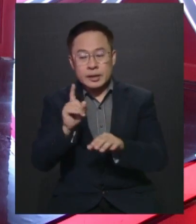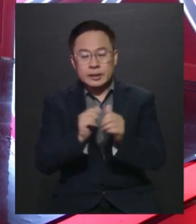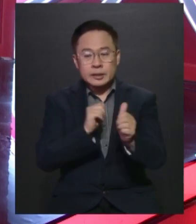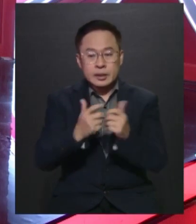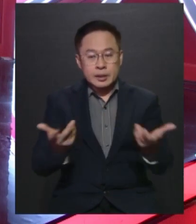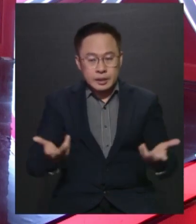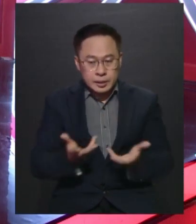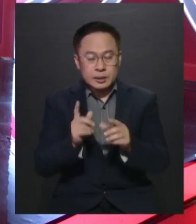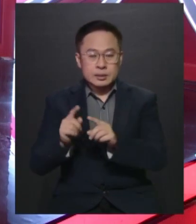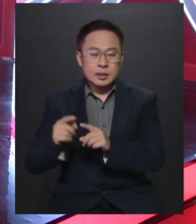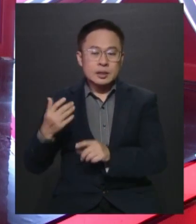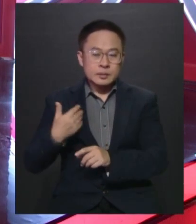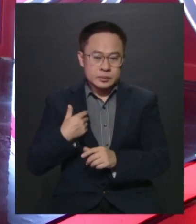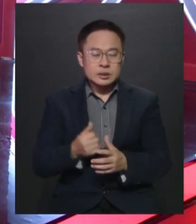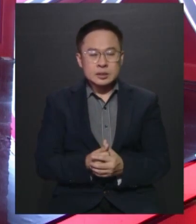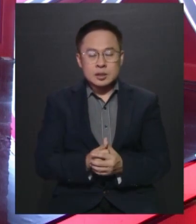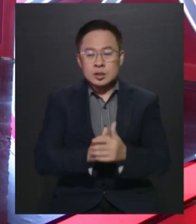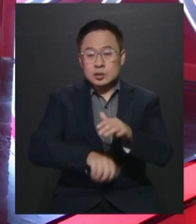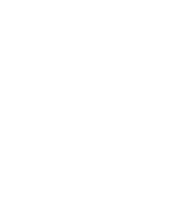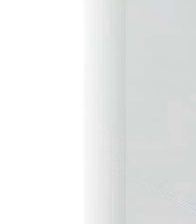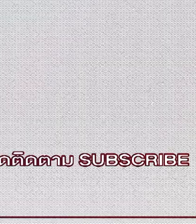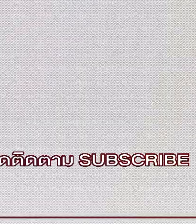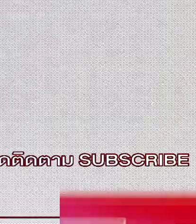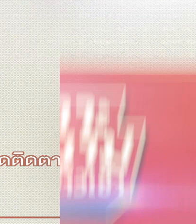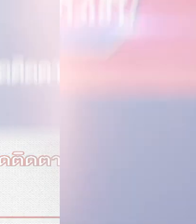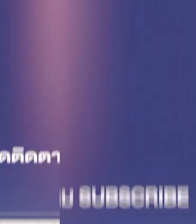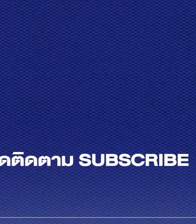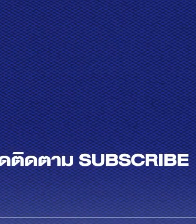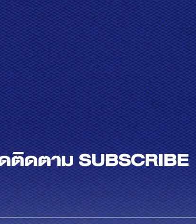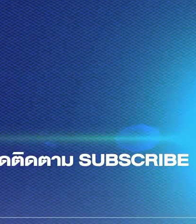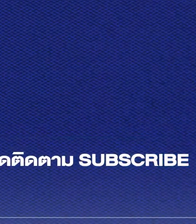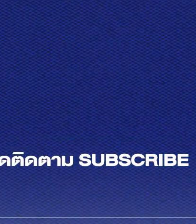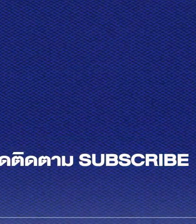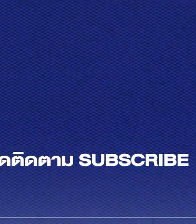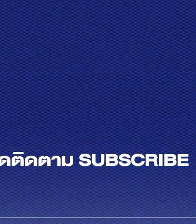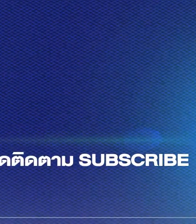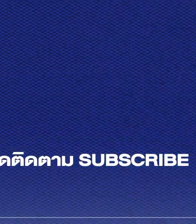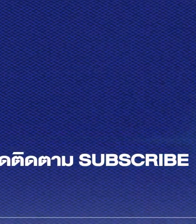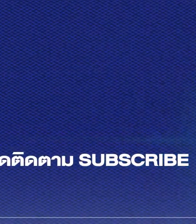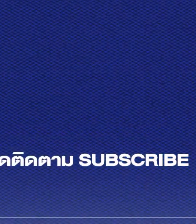ขันด้วยแล้วไม่ใช่แค่เรื่องราวของฟุตบอลและฟุตซอลนะคะ